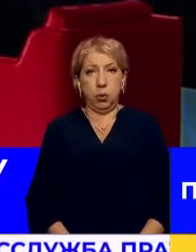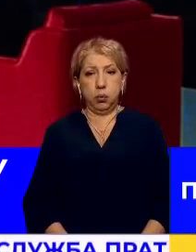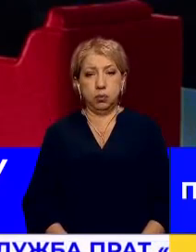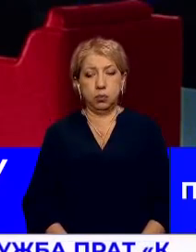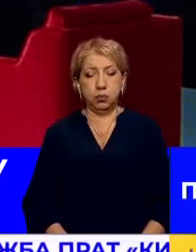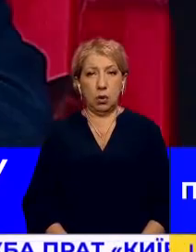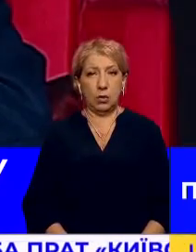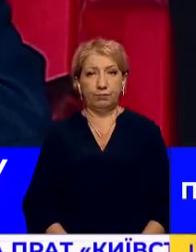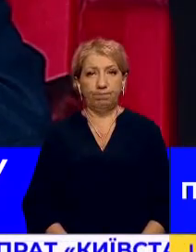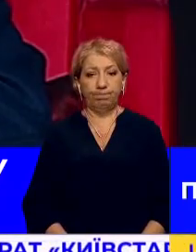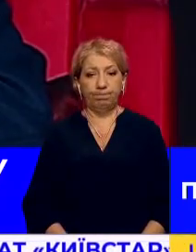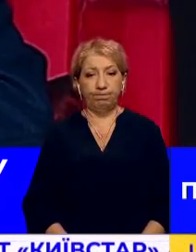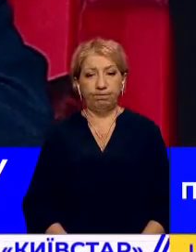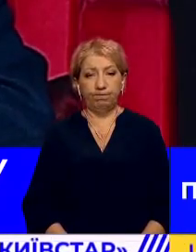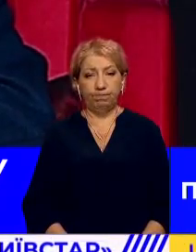Поганенько.